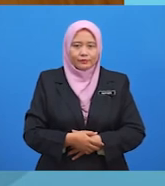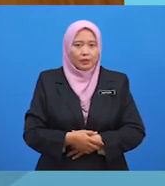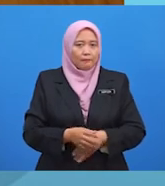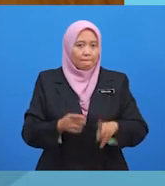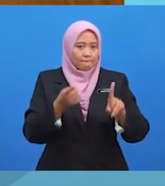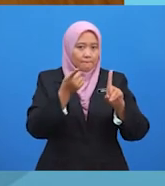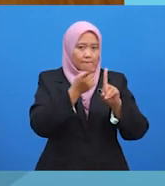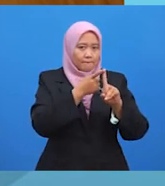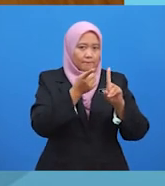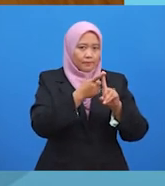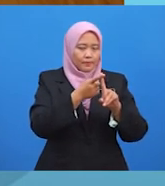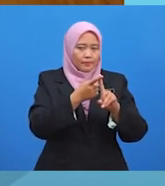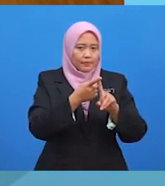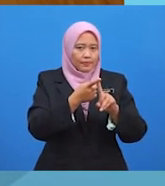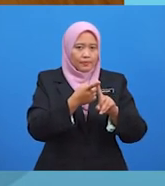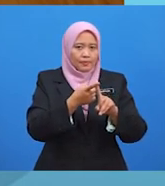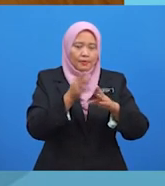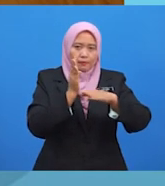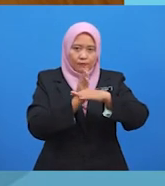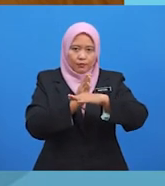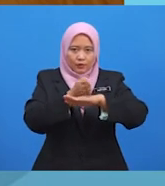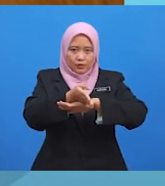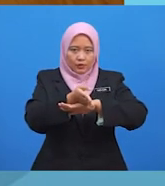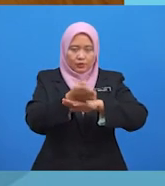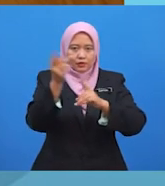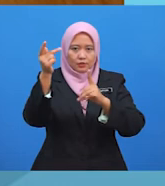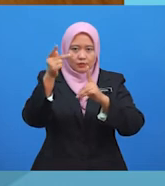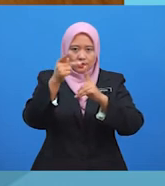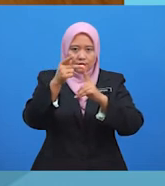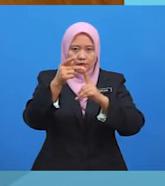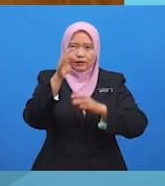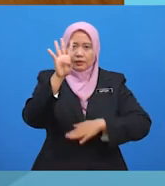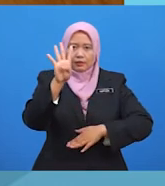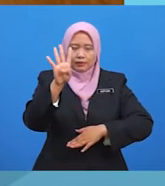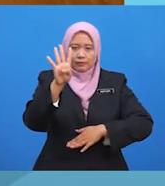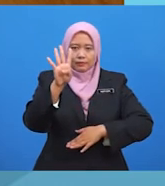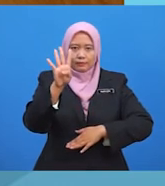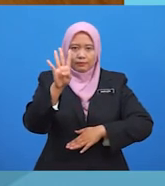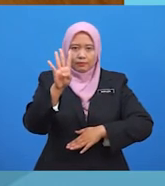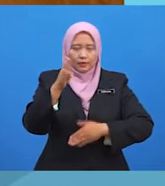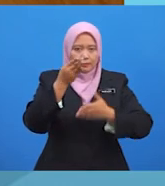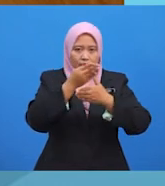Pertama, potong kepada 4 bahagian secara melintang.